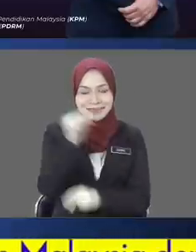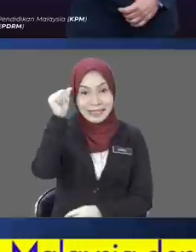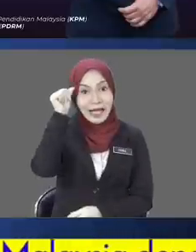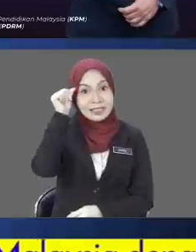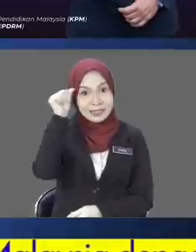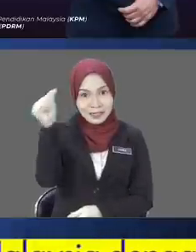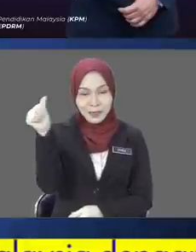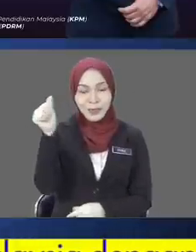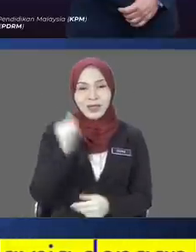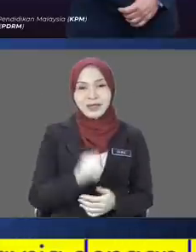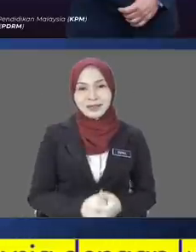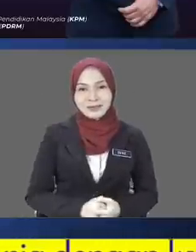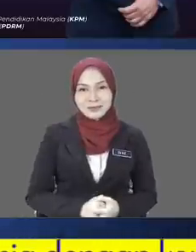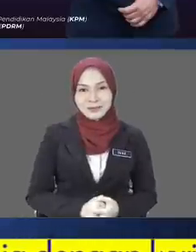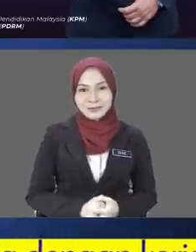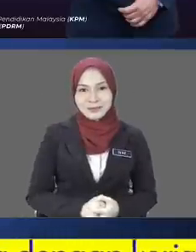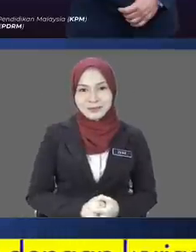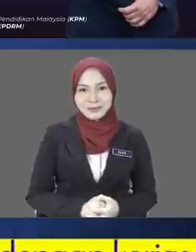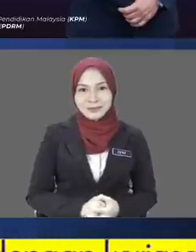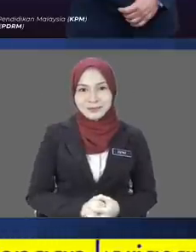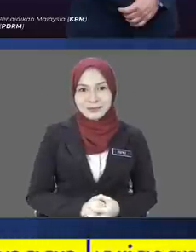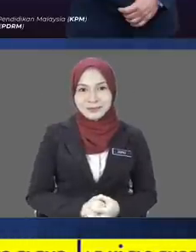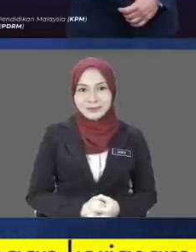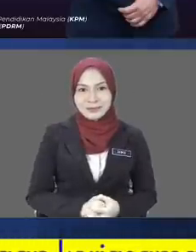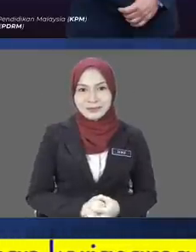Warahmatullahi Ta'ala Wabarakatuh